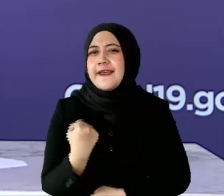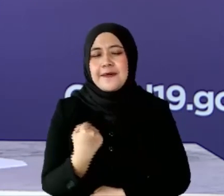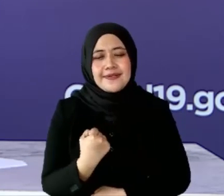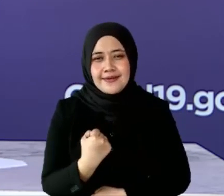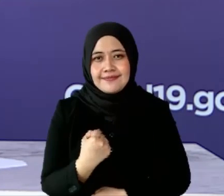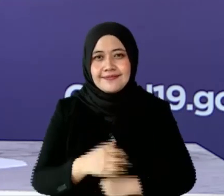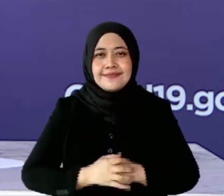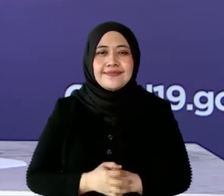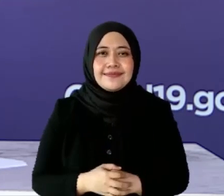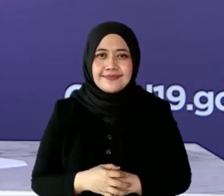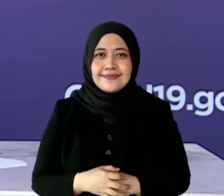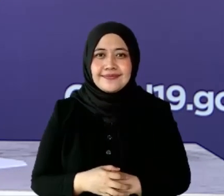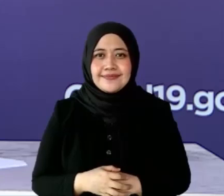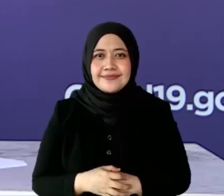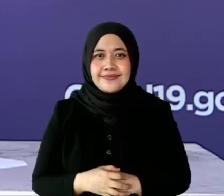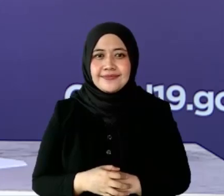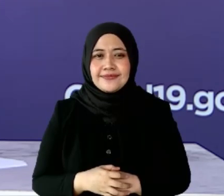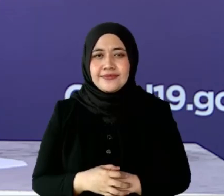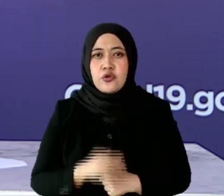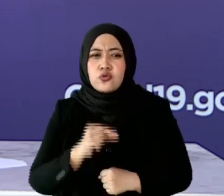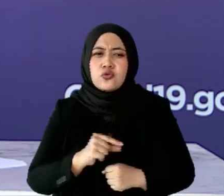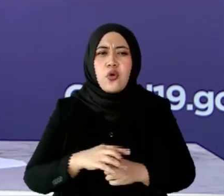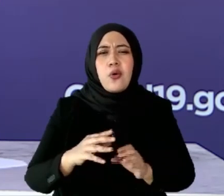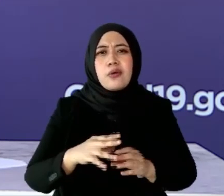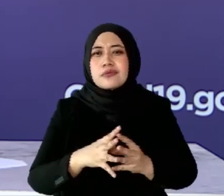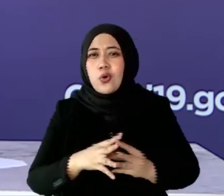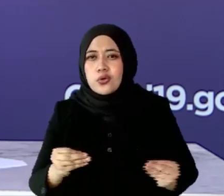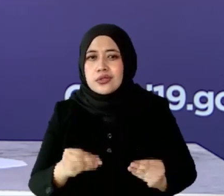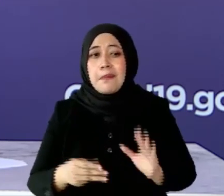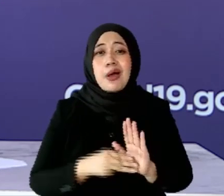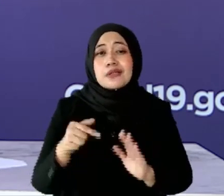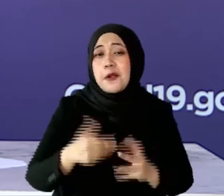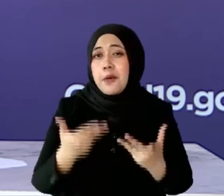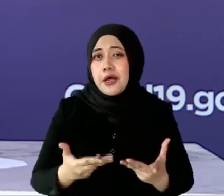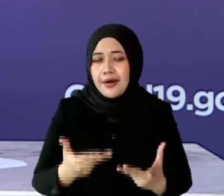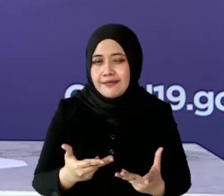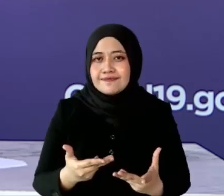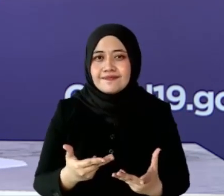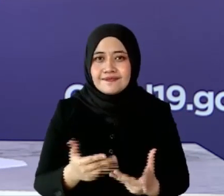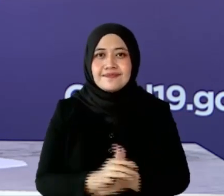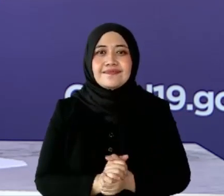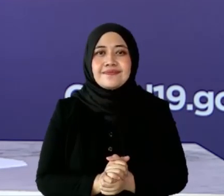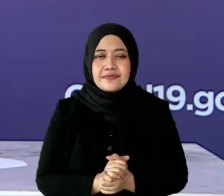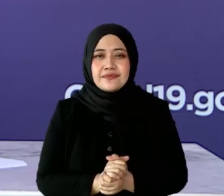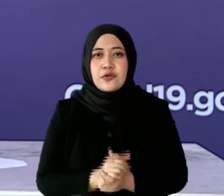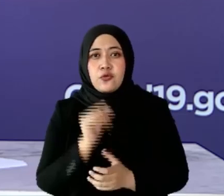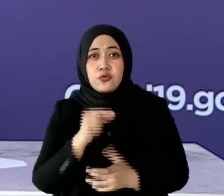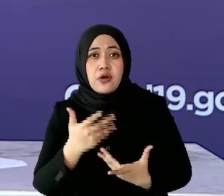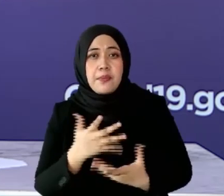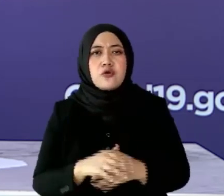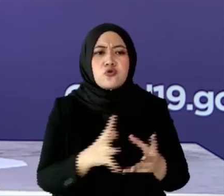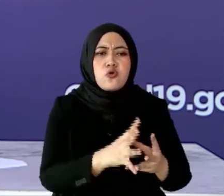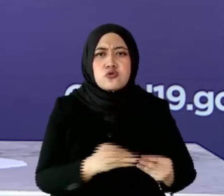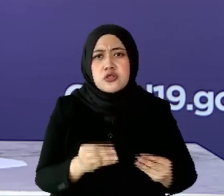saja. Oleh karenanya, untuk menyelesaikan permasalahan ini, maka hal yang dapat dilakukan ialah melakukan